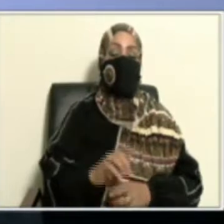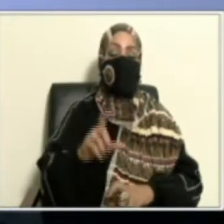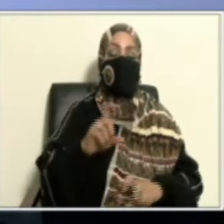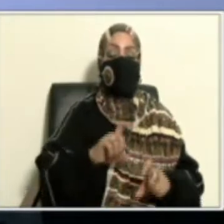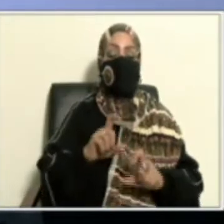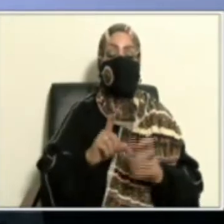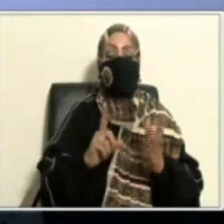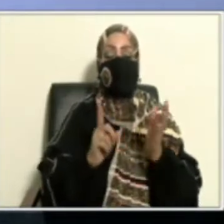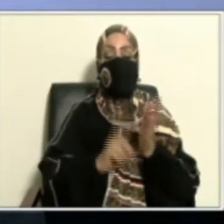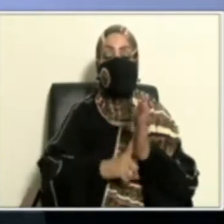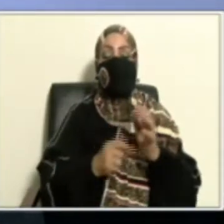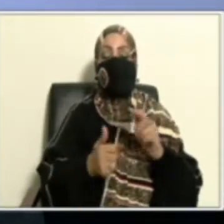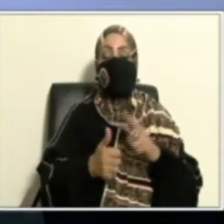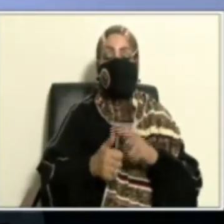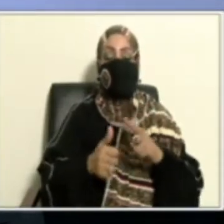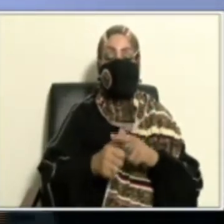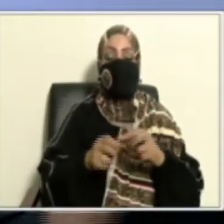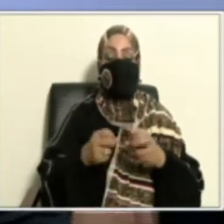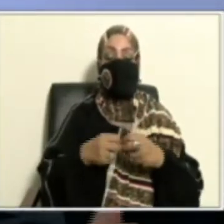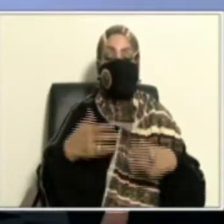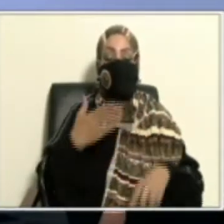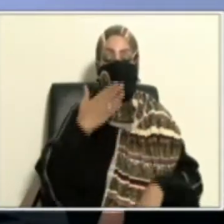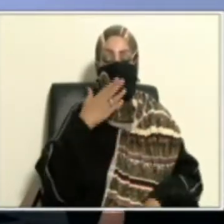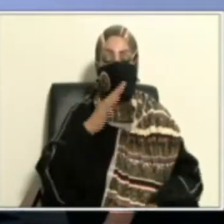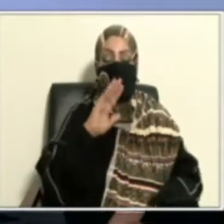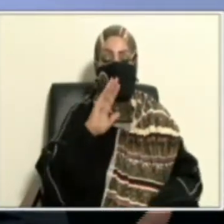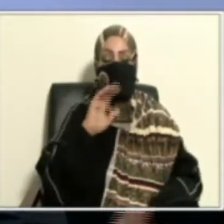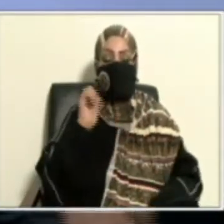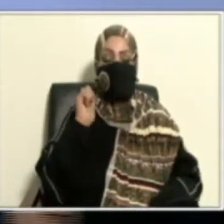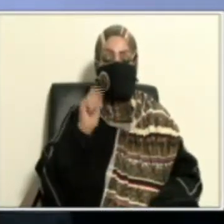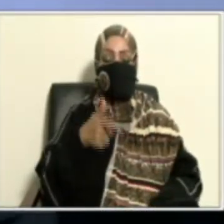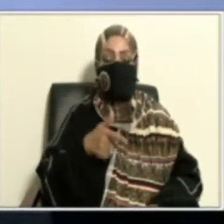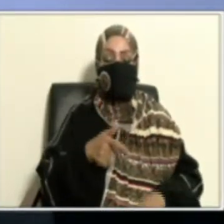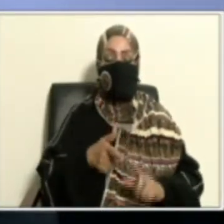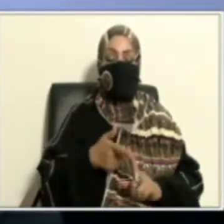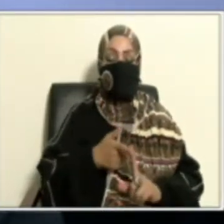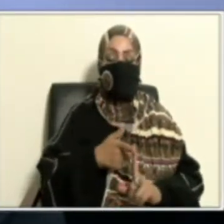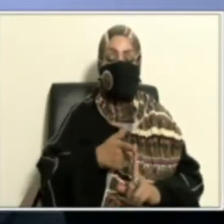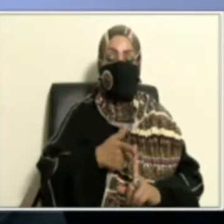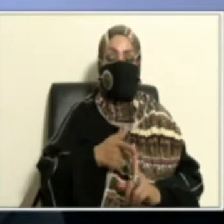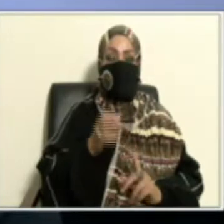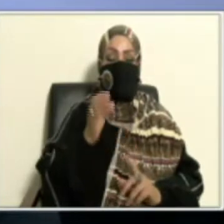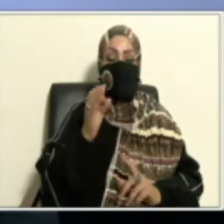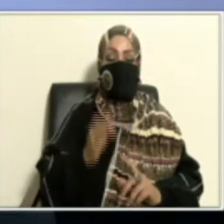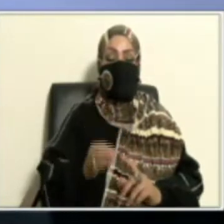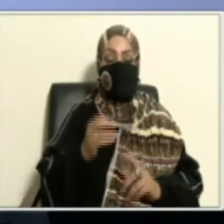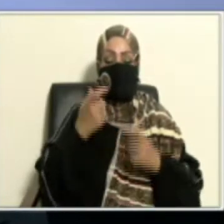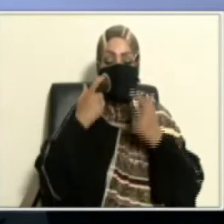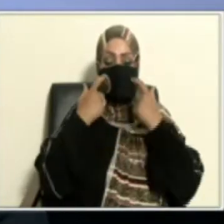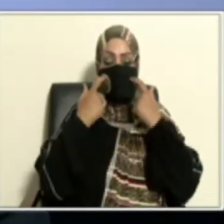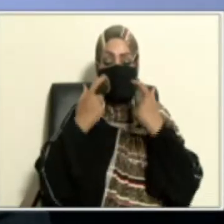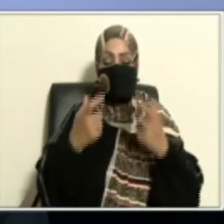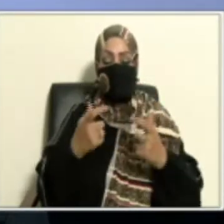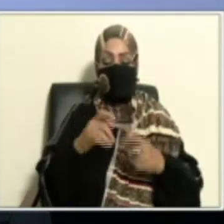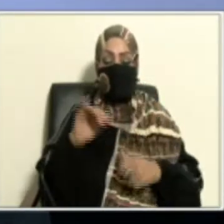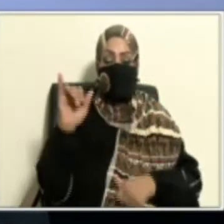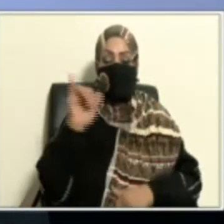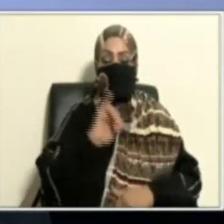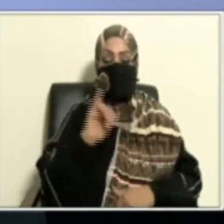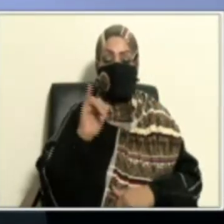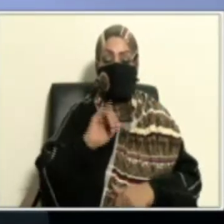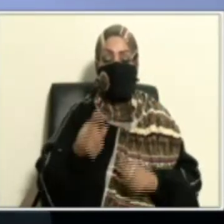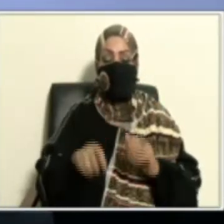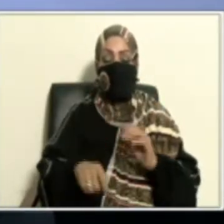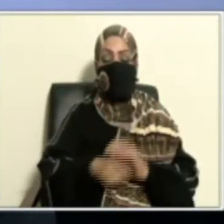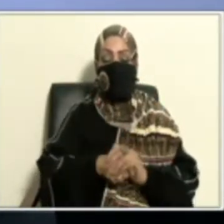به، لأنه يؤدي إلى الربا لو لم أبع السلعة لغير من اشتريت منه، فينبغي